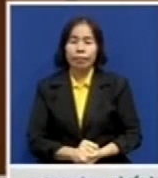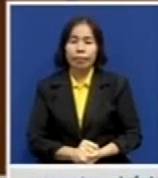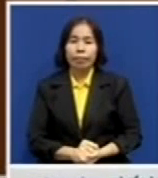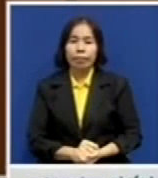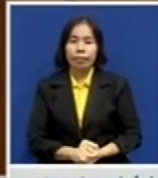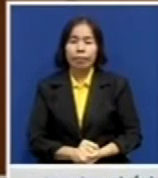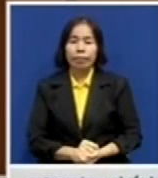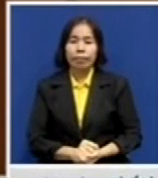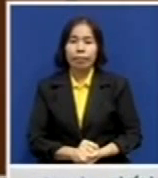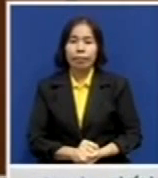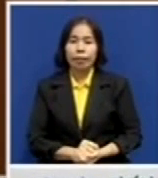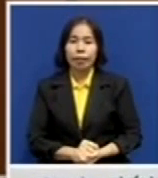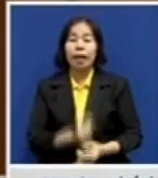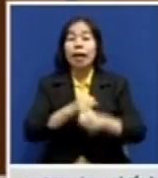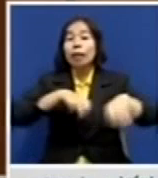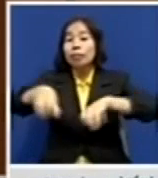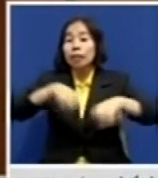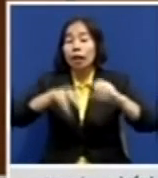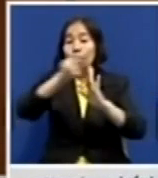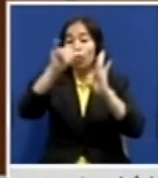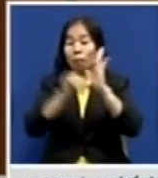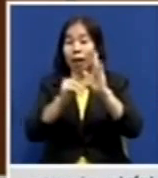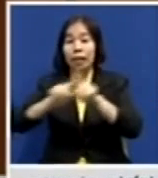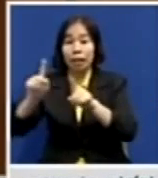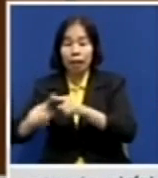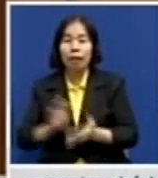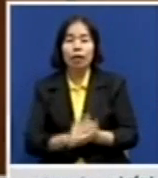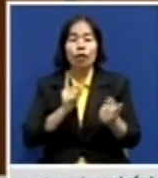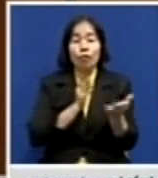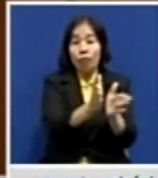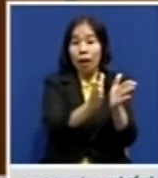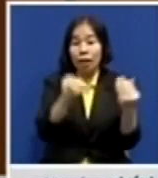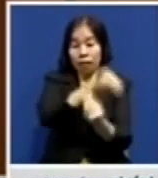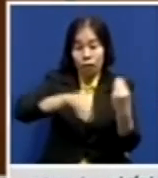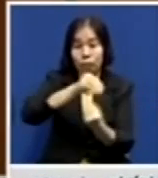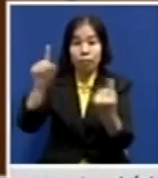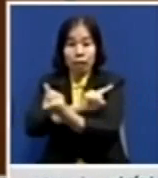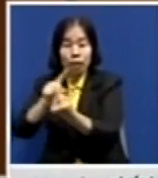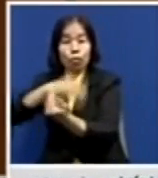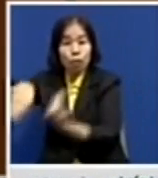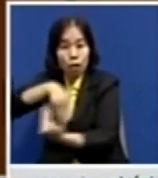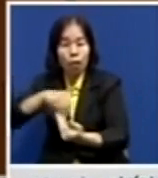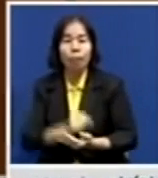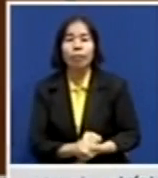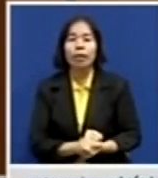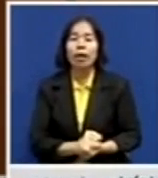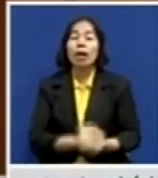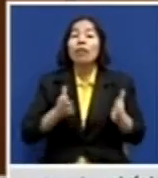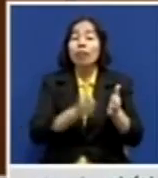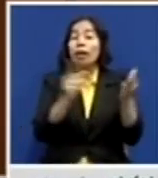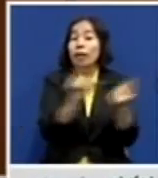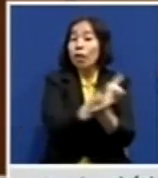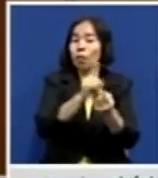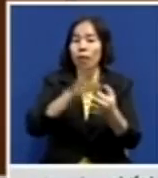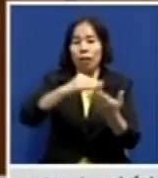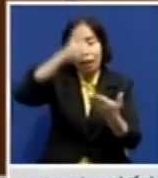อย่างไรก็ดีการดำเนินการนโยบายต่างๆนั้นทั้งในด้านสังคมเศรษฐกิจทรัพยากรธรรมชาติและสิ่งแวดล้อมโดยเฉพาะนโยบายด้านสังคมที่เกี่ยวข้องกับการศึก